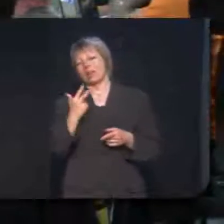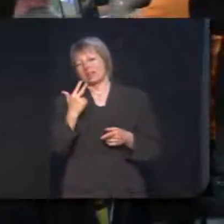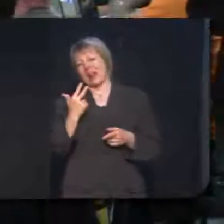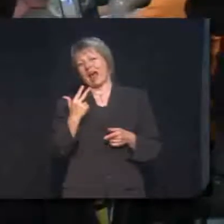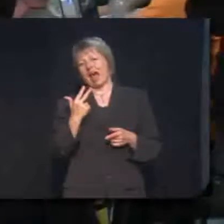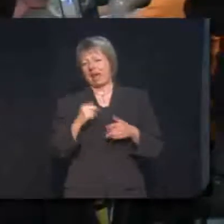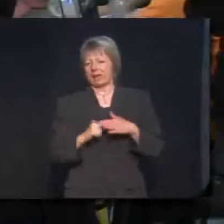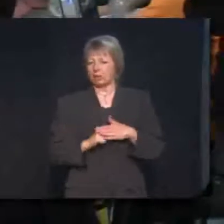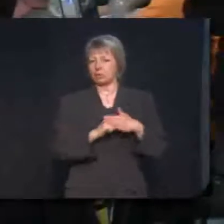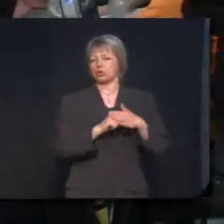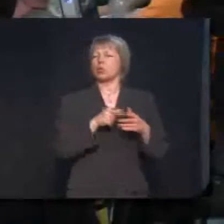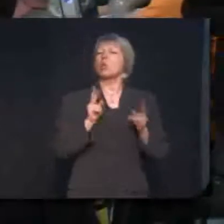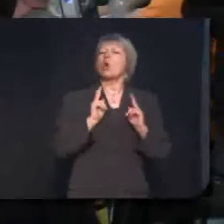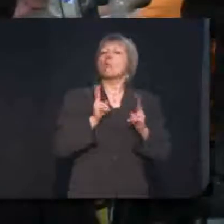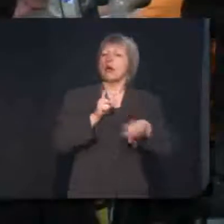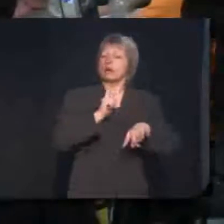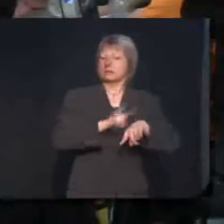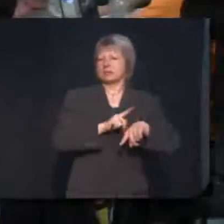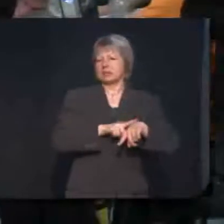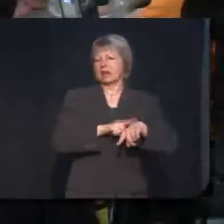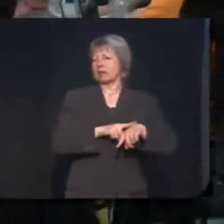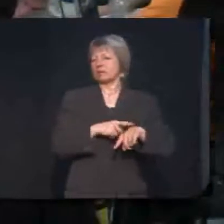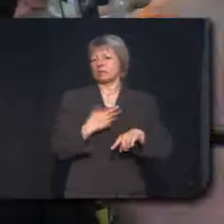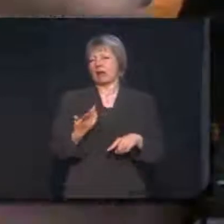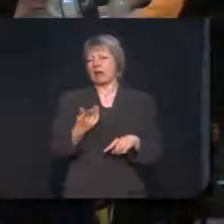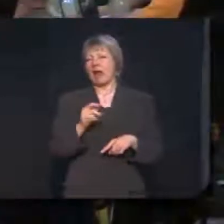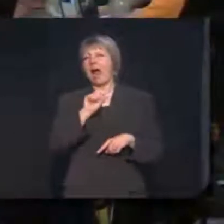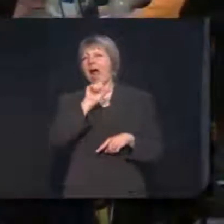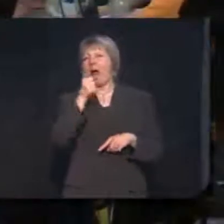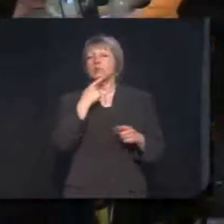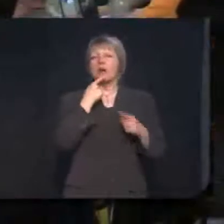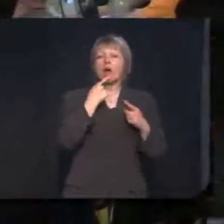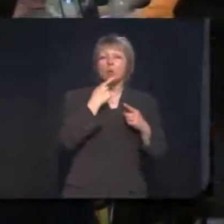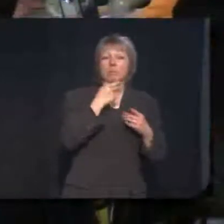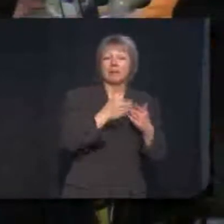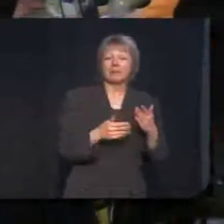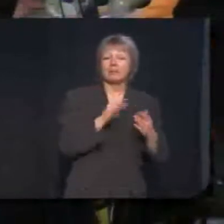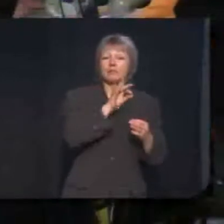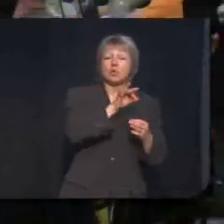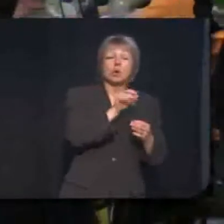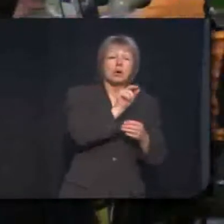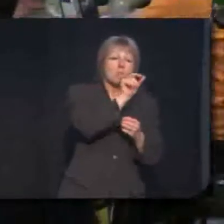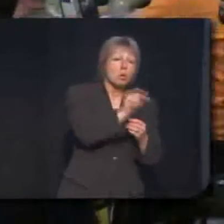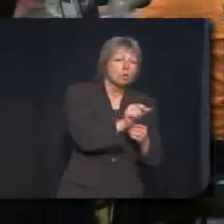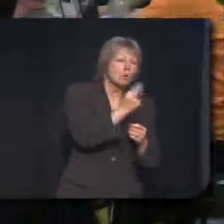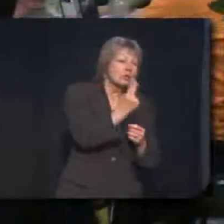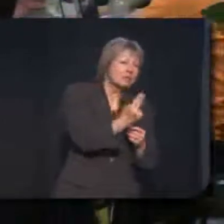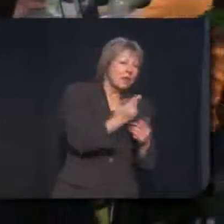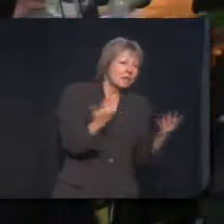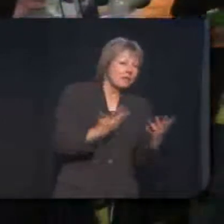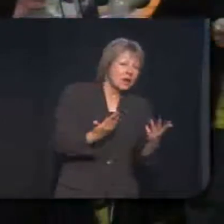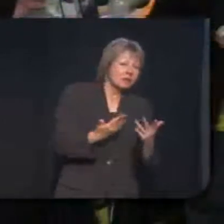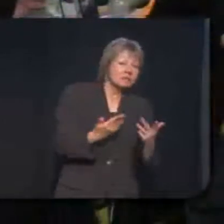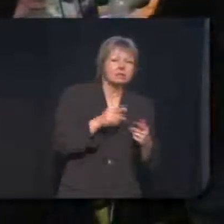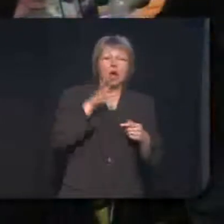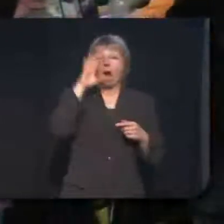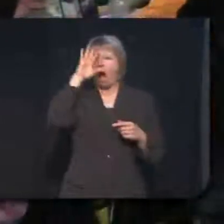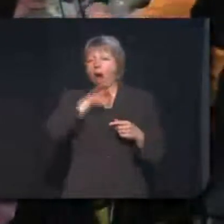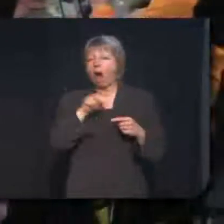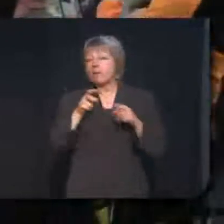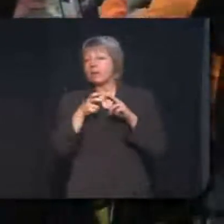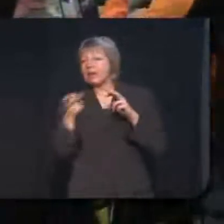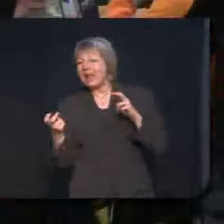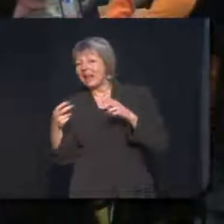dann ganz ehrlich das Hauptargument für Modul 2 sind die längeren Abende bei